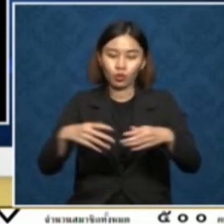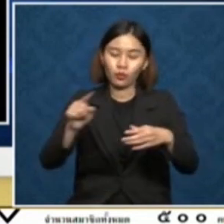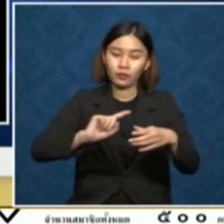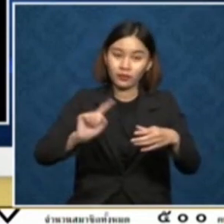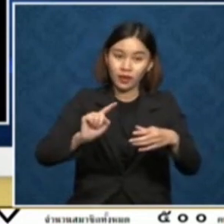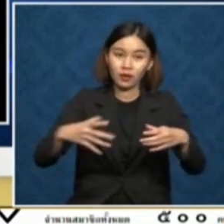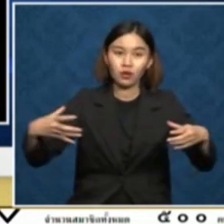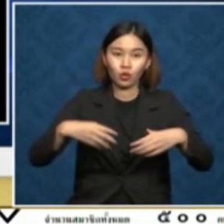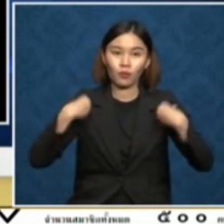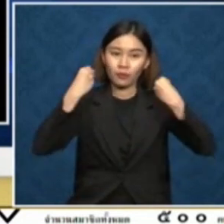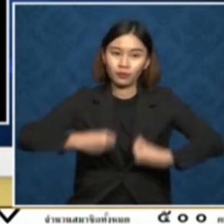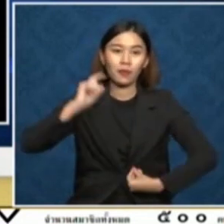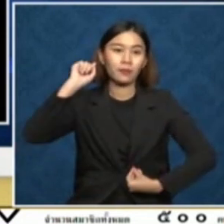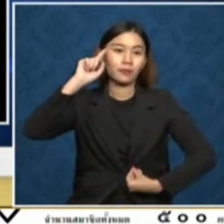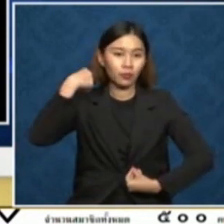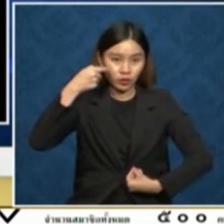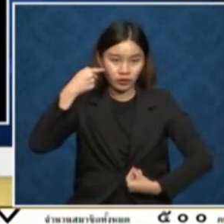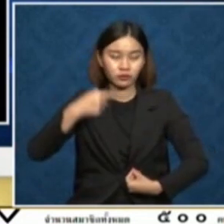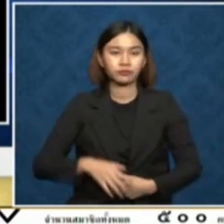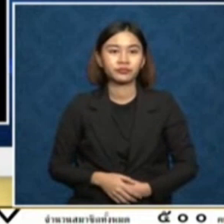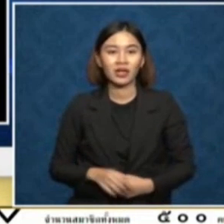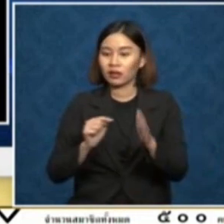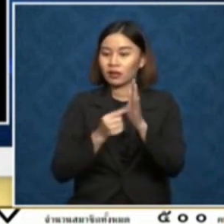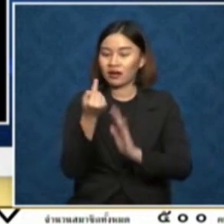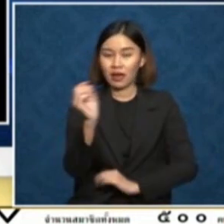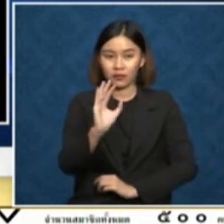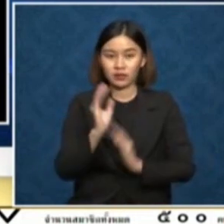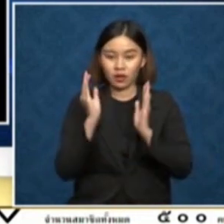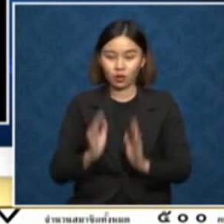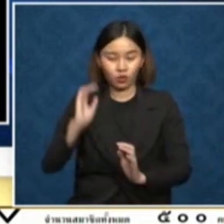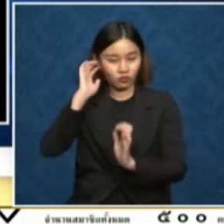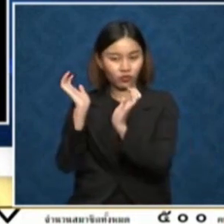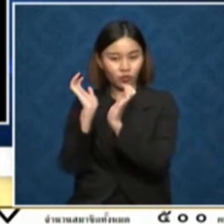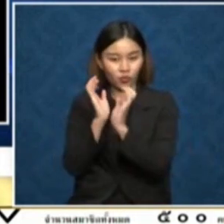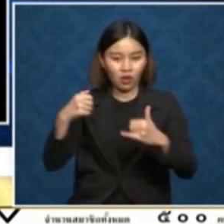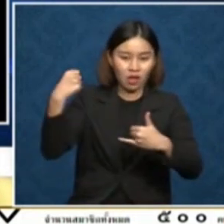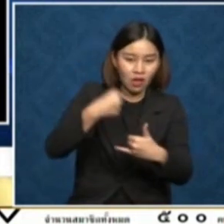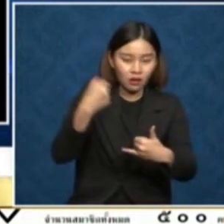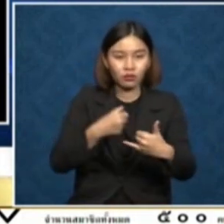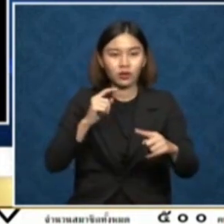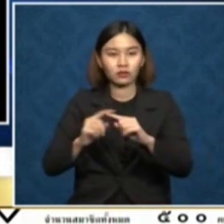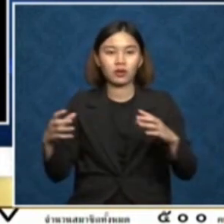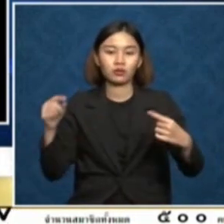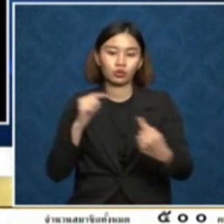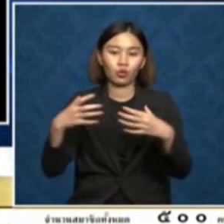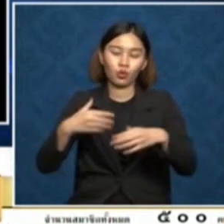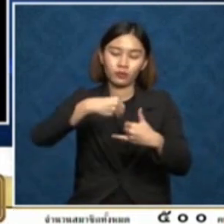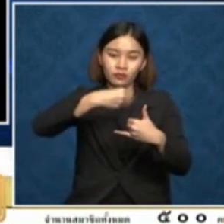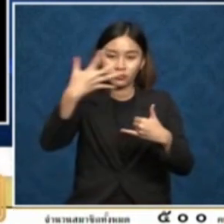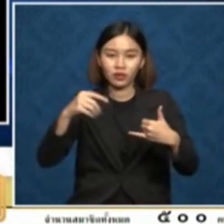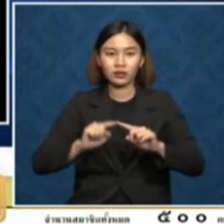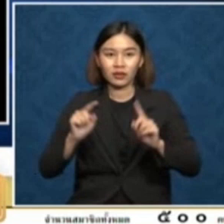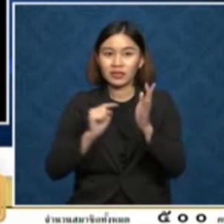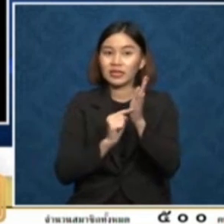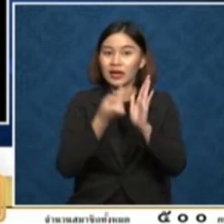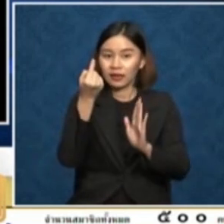รรค์กันอย่างสนุกสนานมีตำรวจกว่า200นายค่ะเข้ามาทำการจับกลุ่มทำลายข้าวของในบาร์นะคะรวมไปถึงใช้อาวุธทำร้ายร่างก